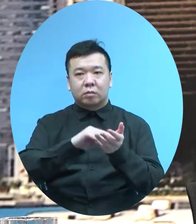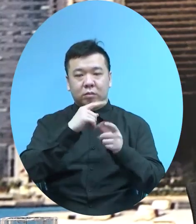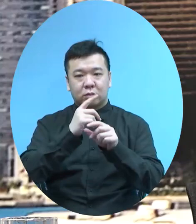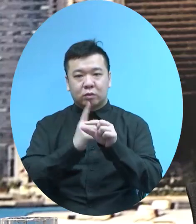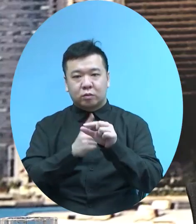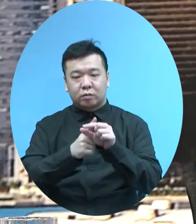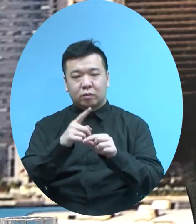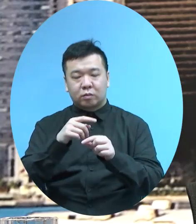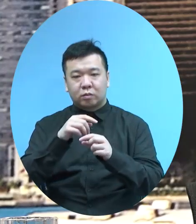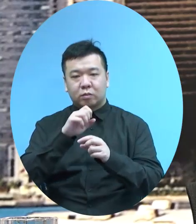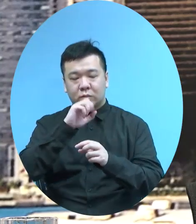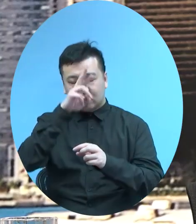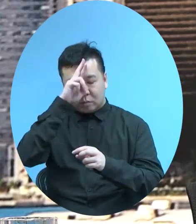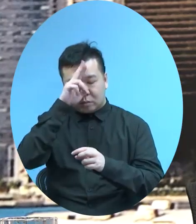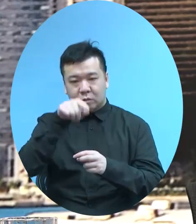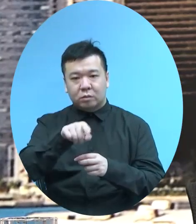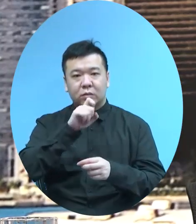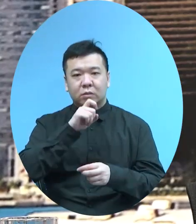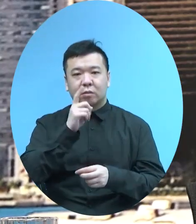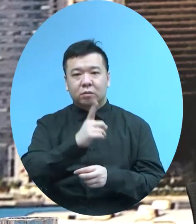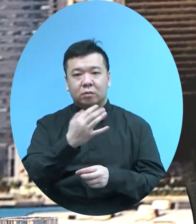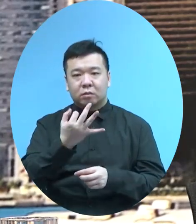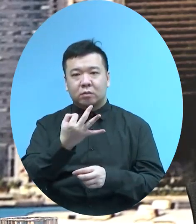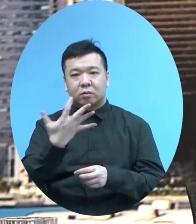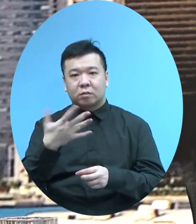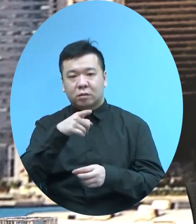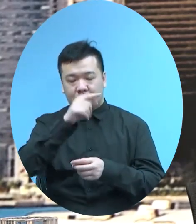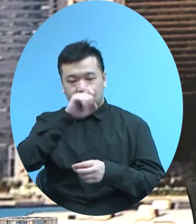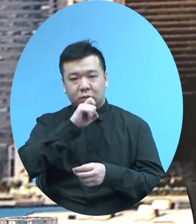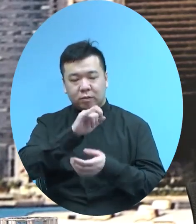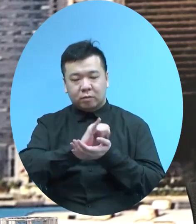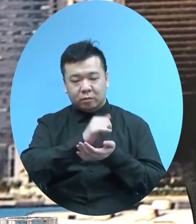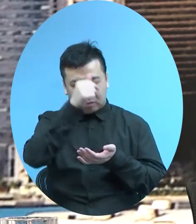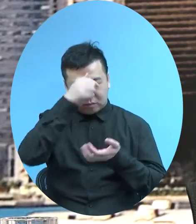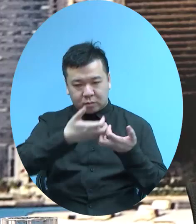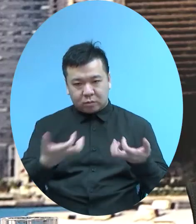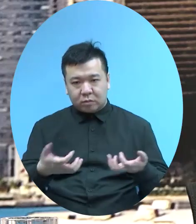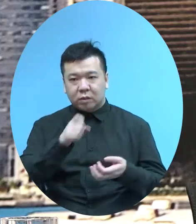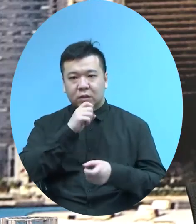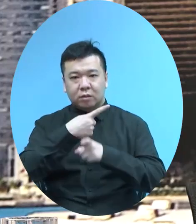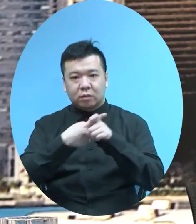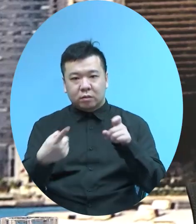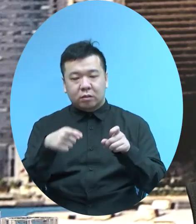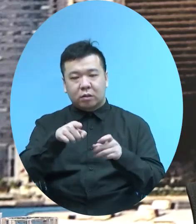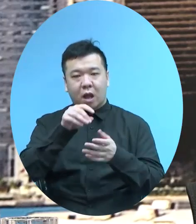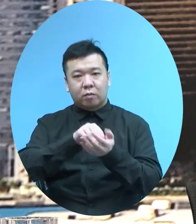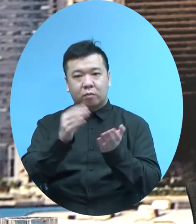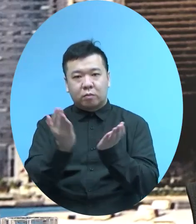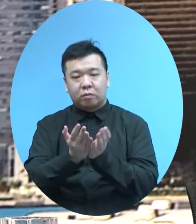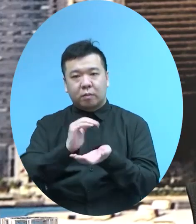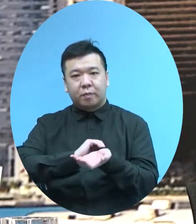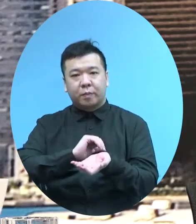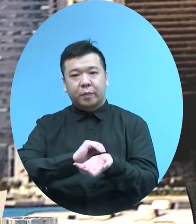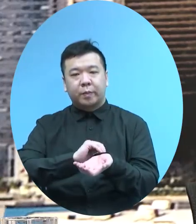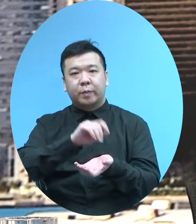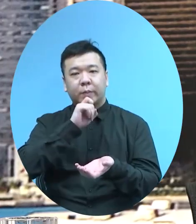我哋有135位病人仍然係接受隔離治療嘅。咁喺91宗確診嘅個案裏邊